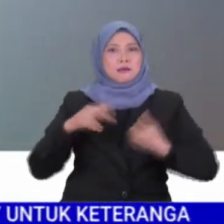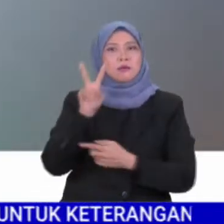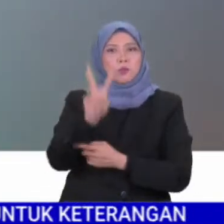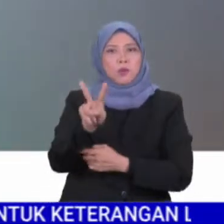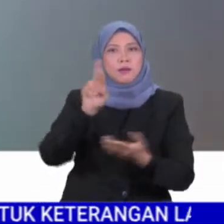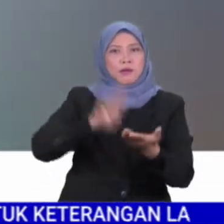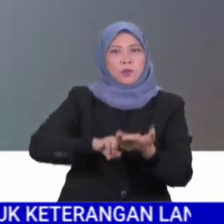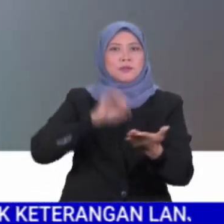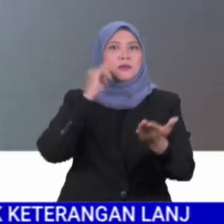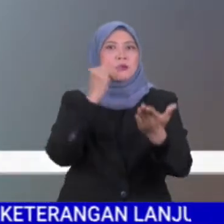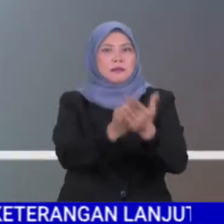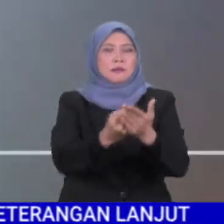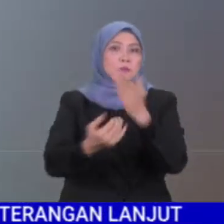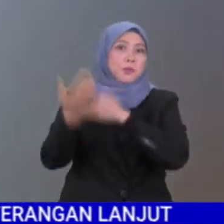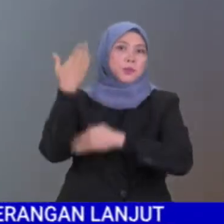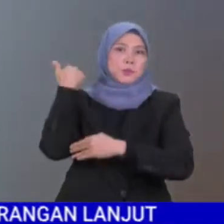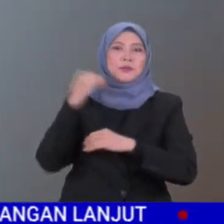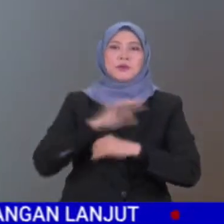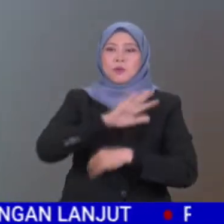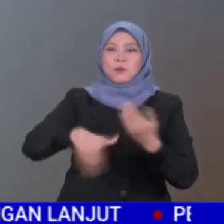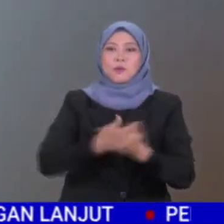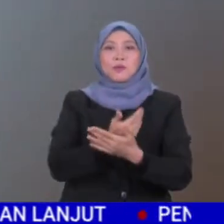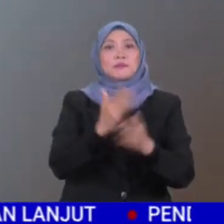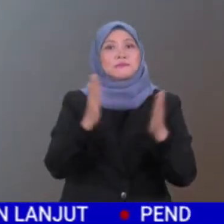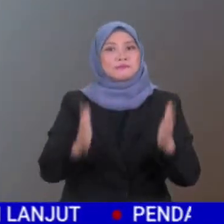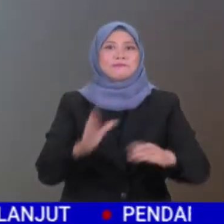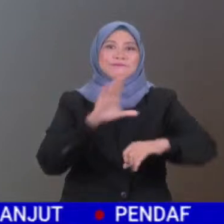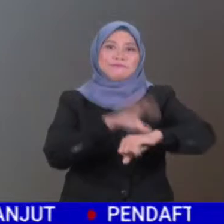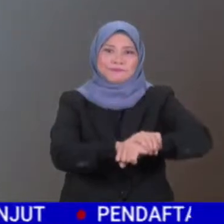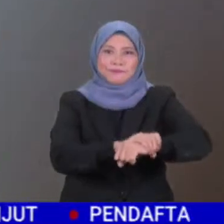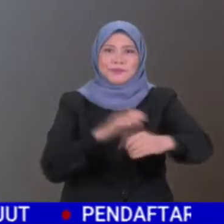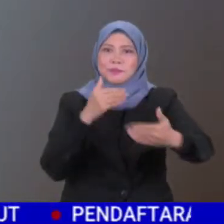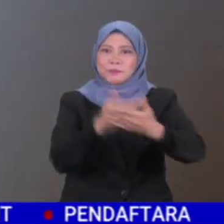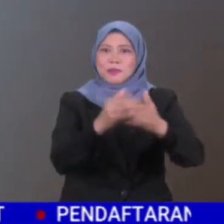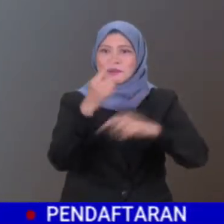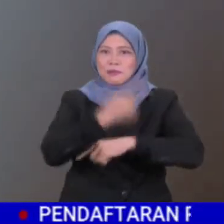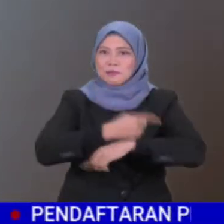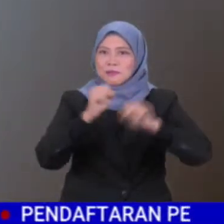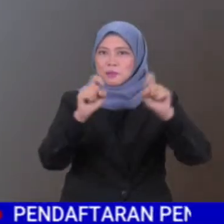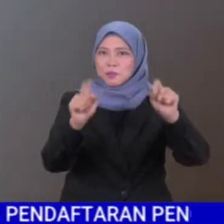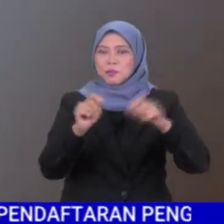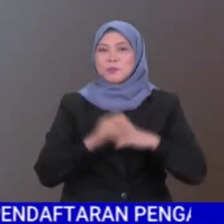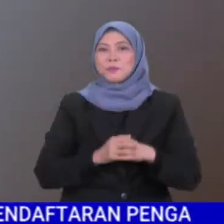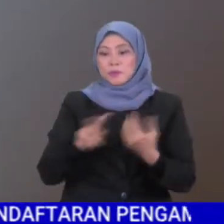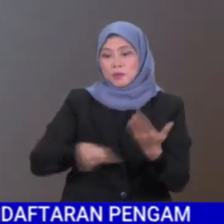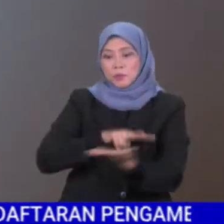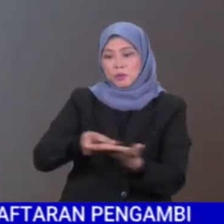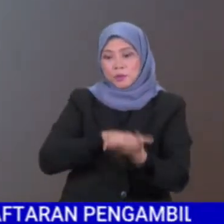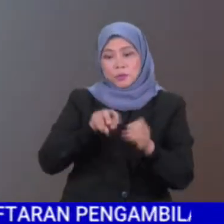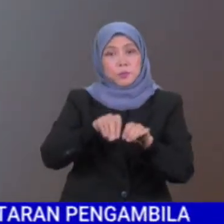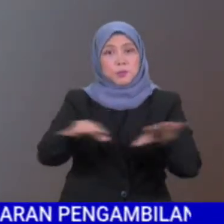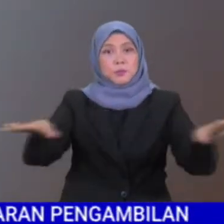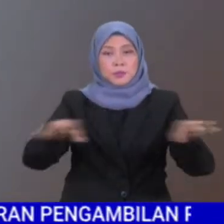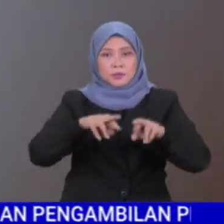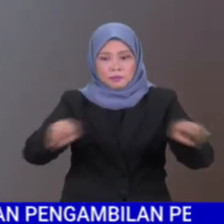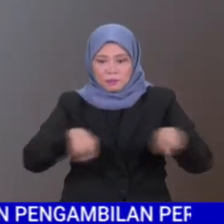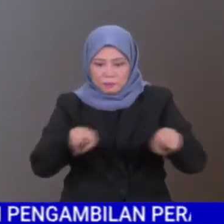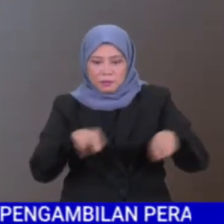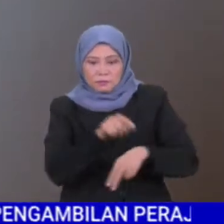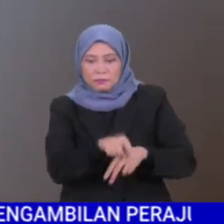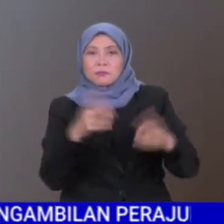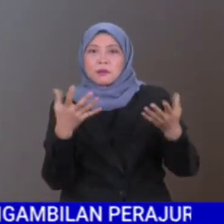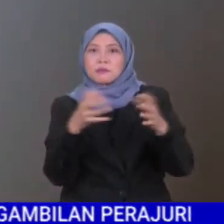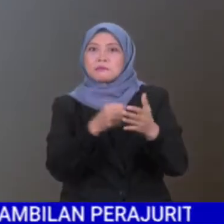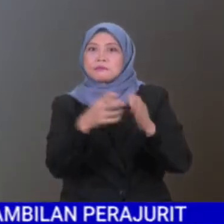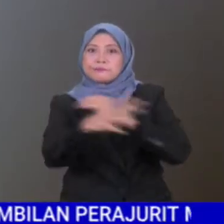rekod jenayah lampau. Semua suspek direman sehingga Sabtu. Terdahulu, tular di media sosial rakaman video didakwa